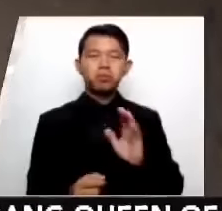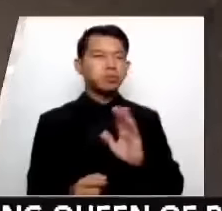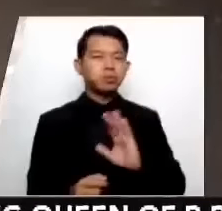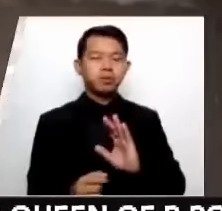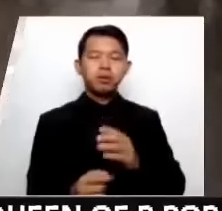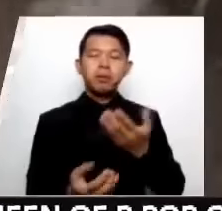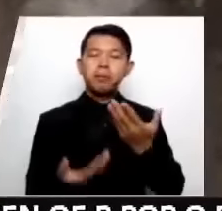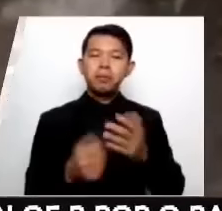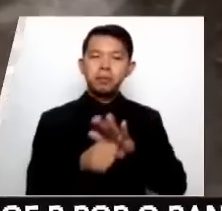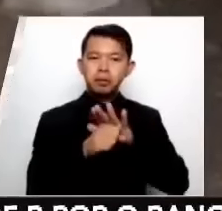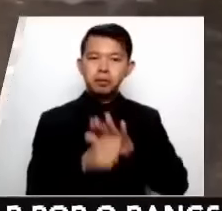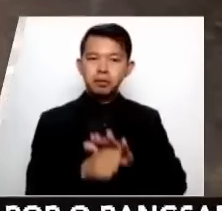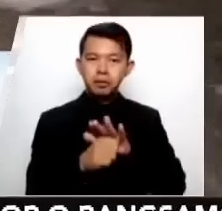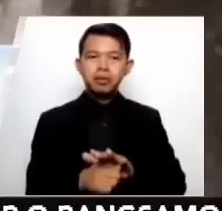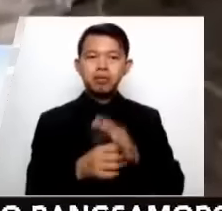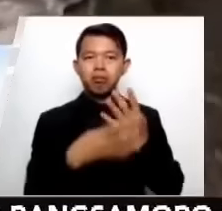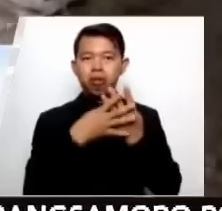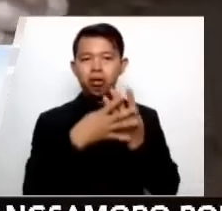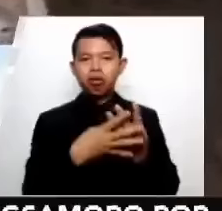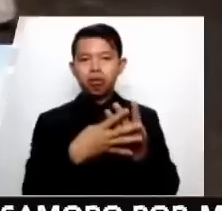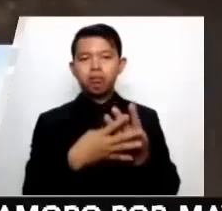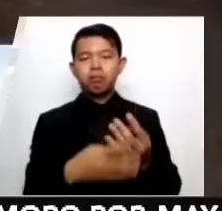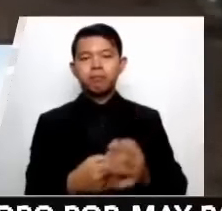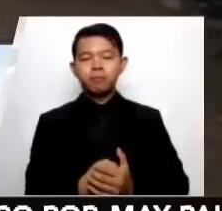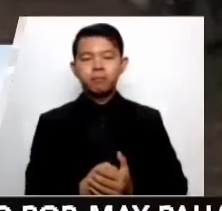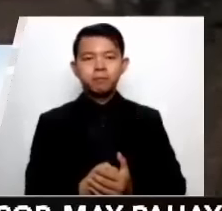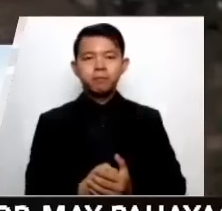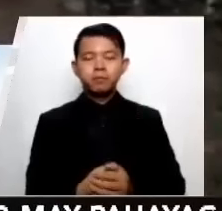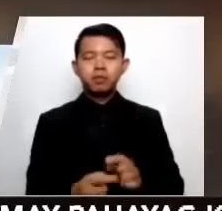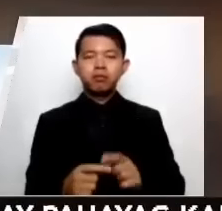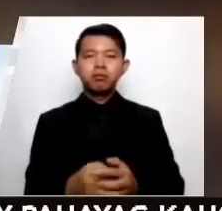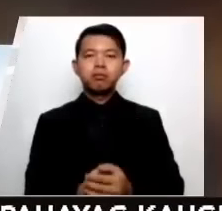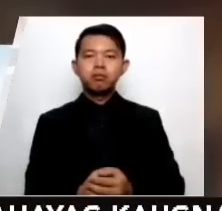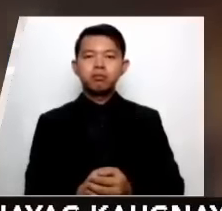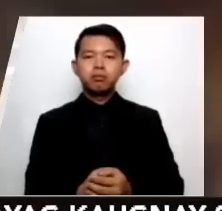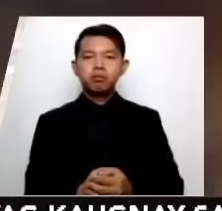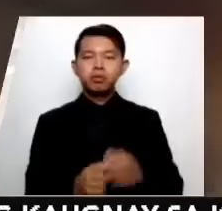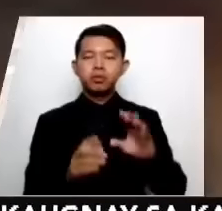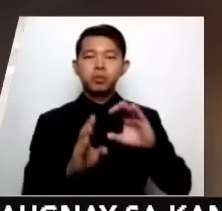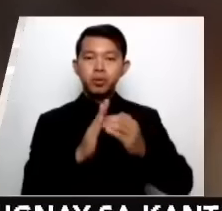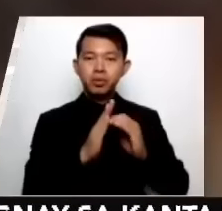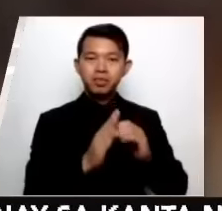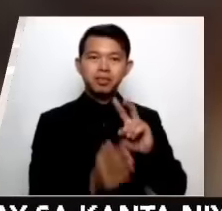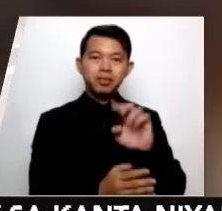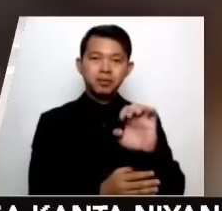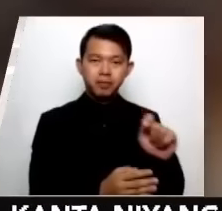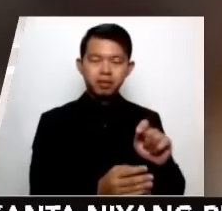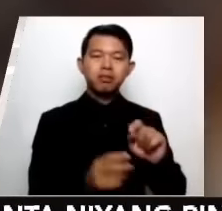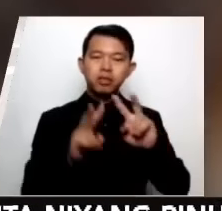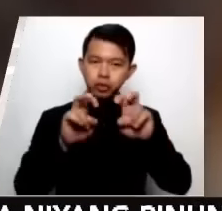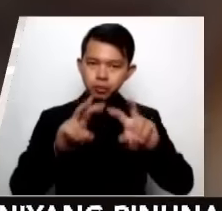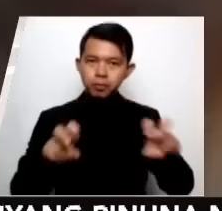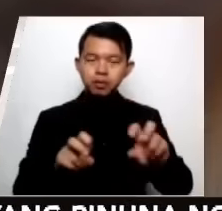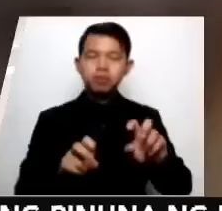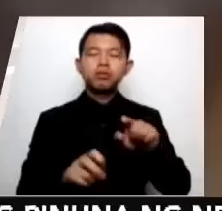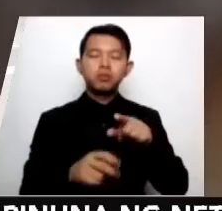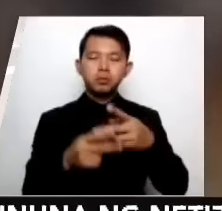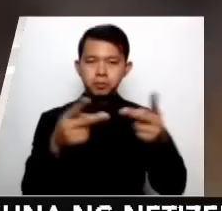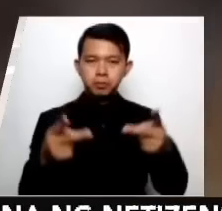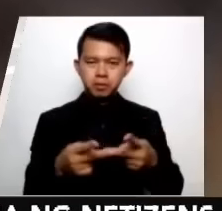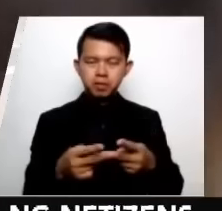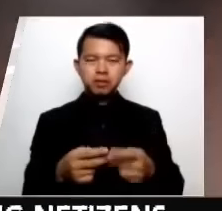confinement. Ininspeksyon na raw ng Dasmariñas City Veterinary Office ang cat pound. Hindi naman siya overcrowded yung kanyang